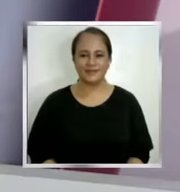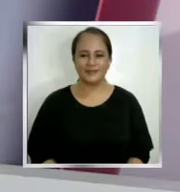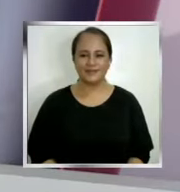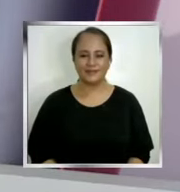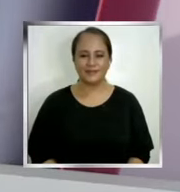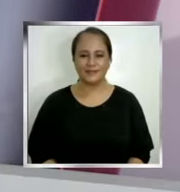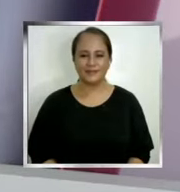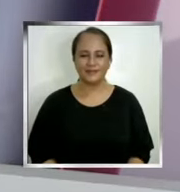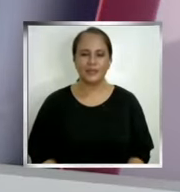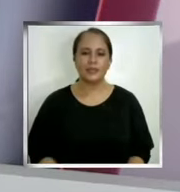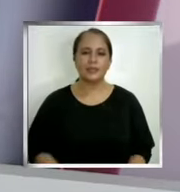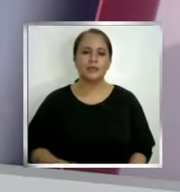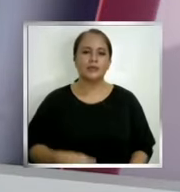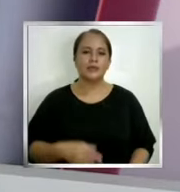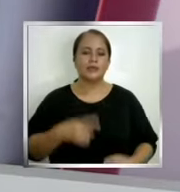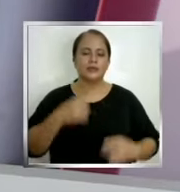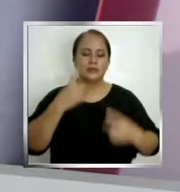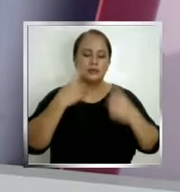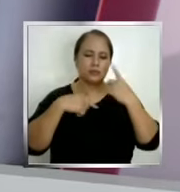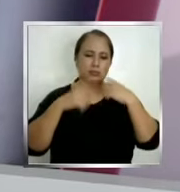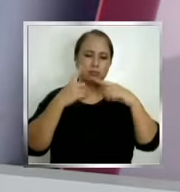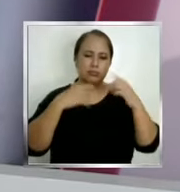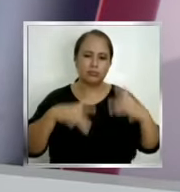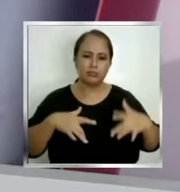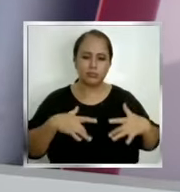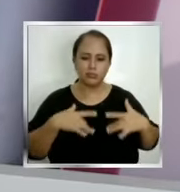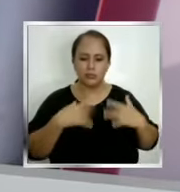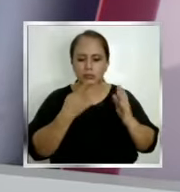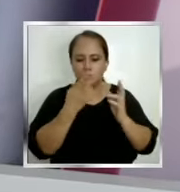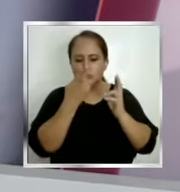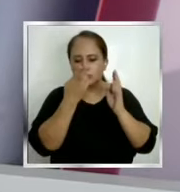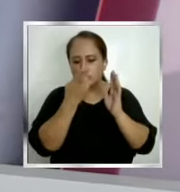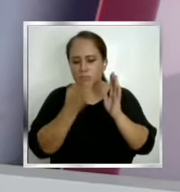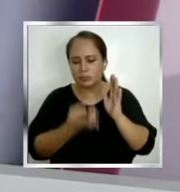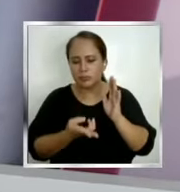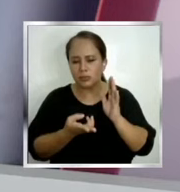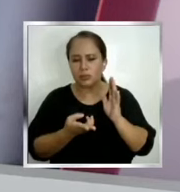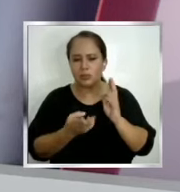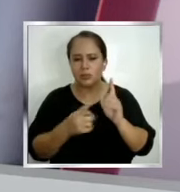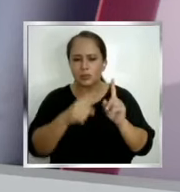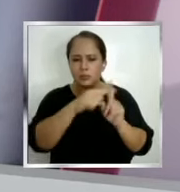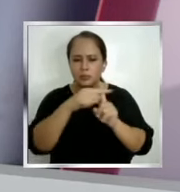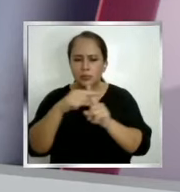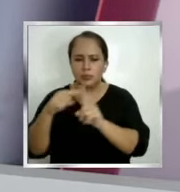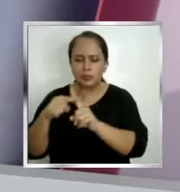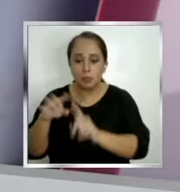Umiiyak na buhay sa gitna ng himlayan ng mga patay. Malahimala ang pagkakatagpo sa isang sanggol